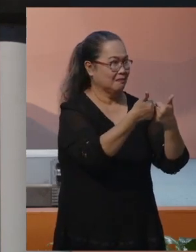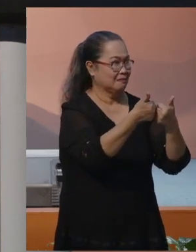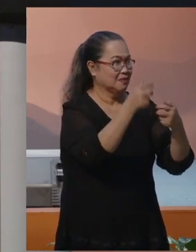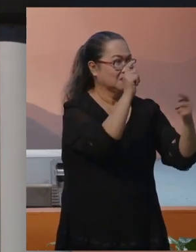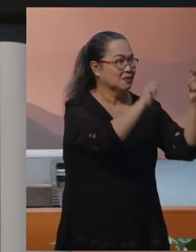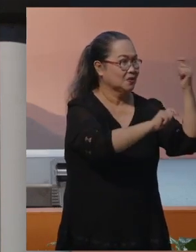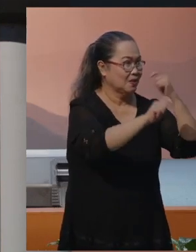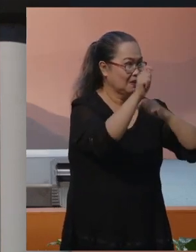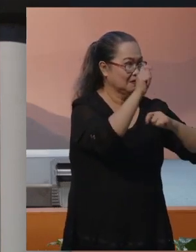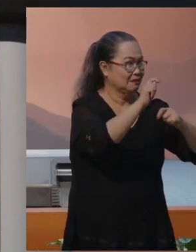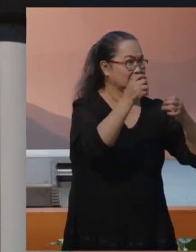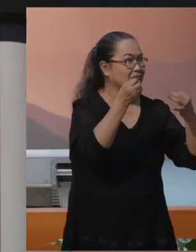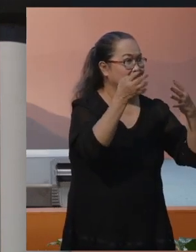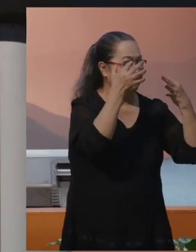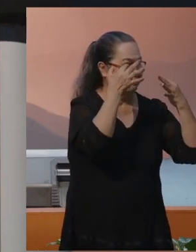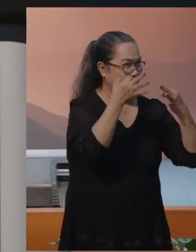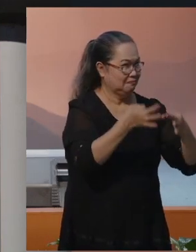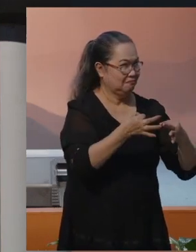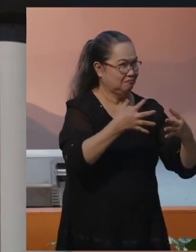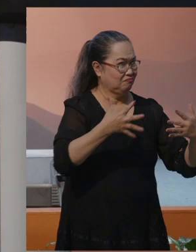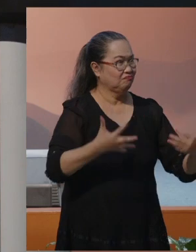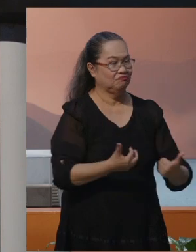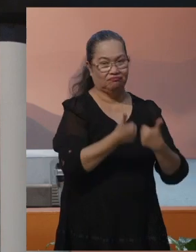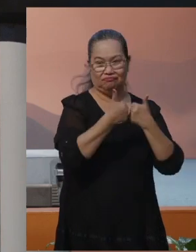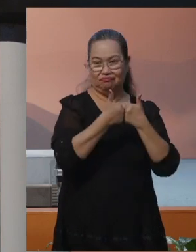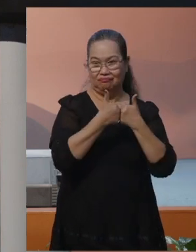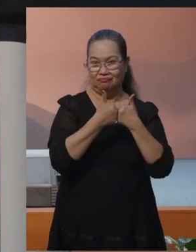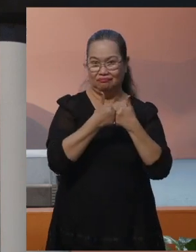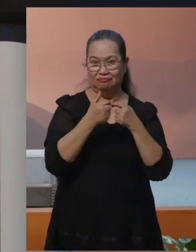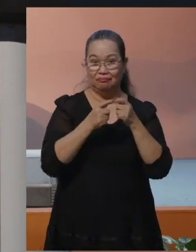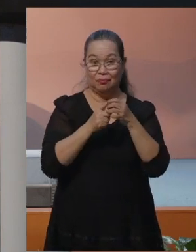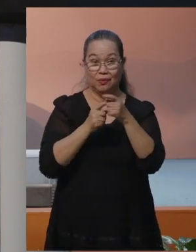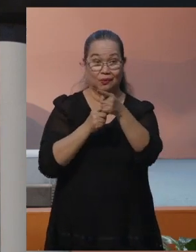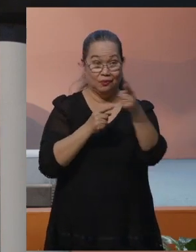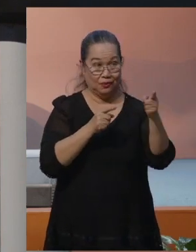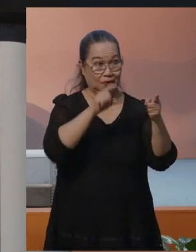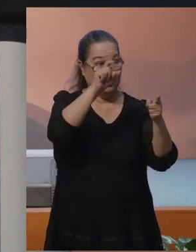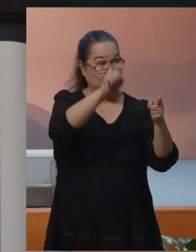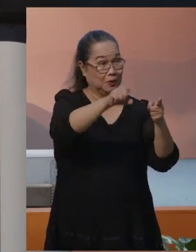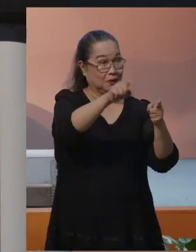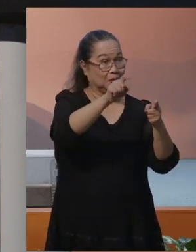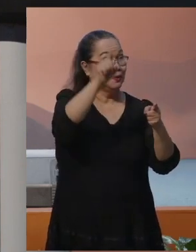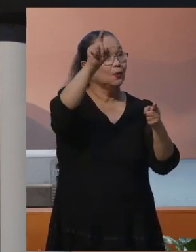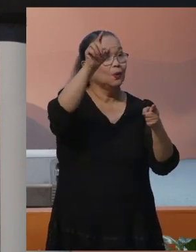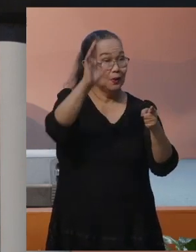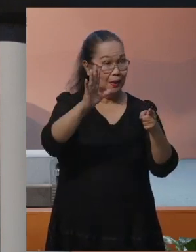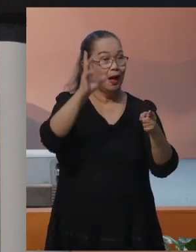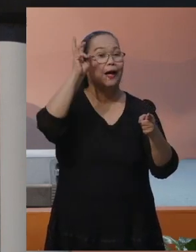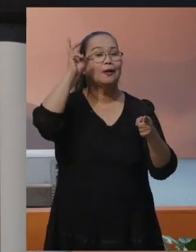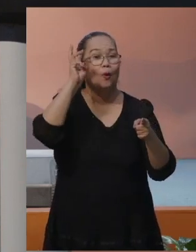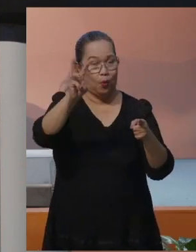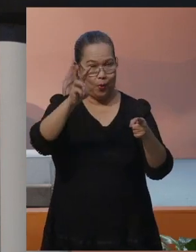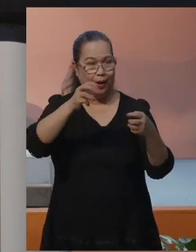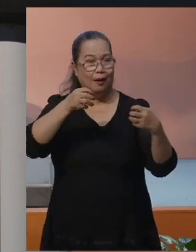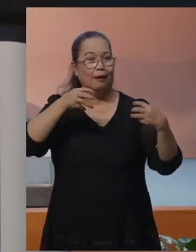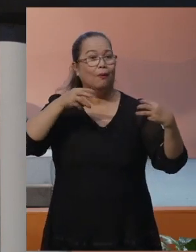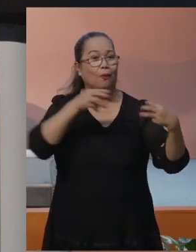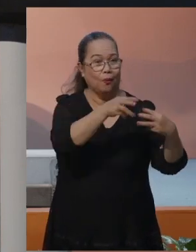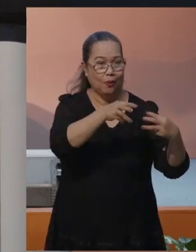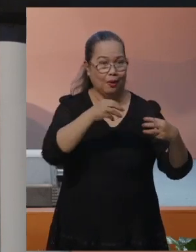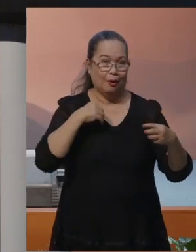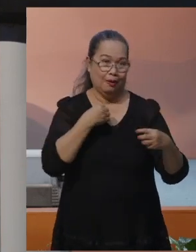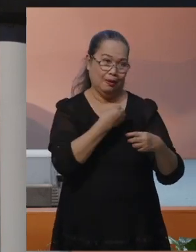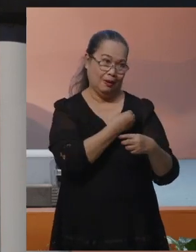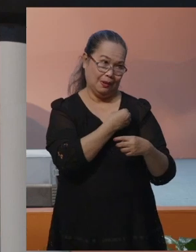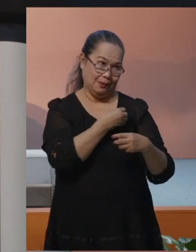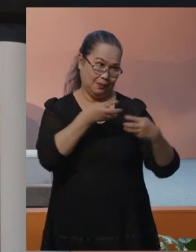maraming paghamon. Makatitiyak tayo na Siya ang lalaban at tatalo sa mga hamon na